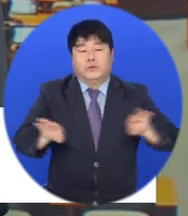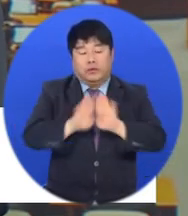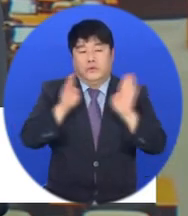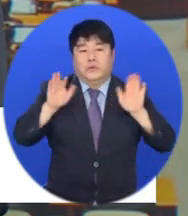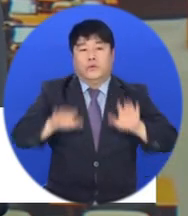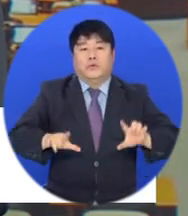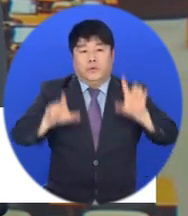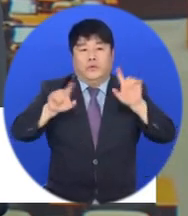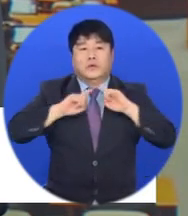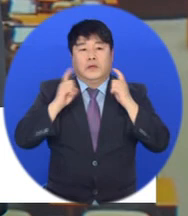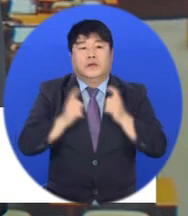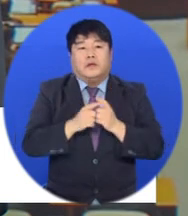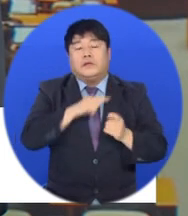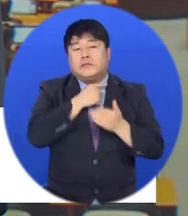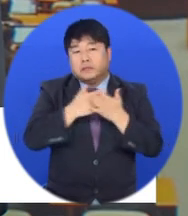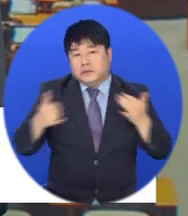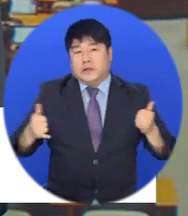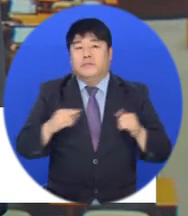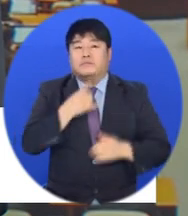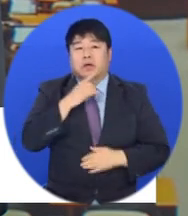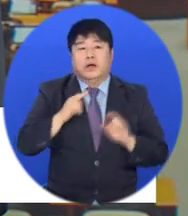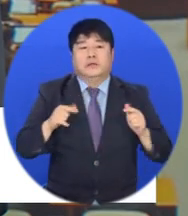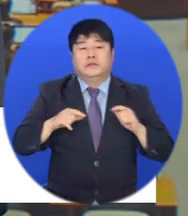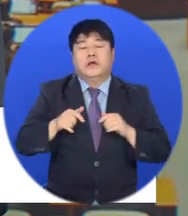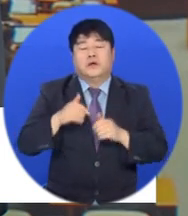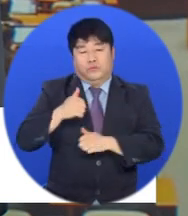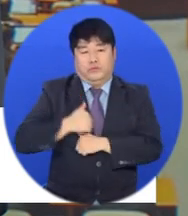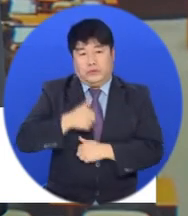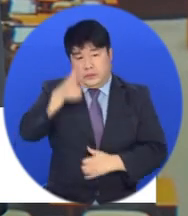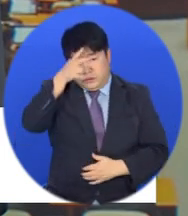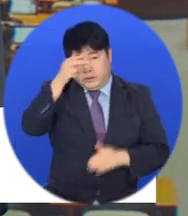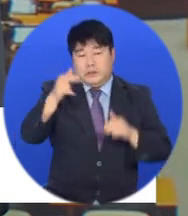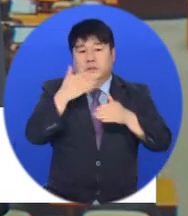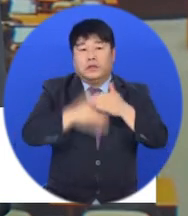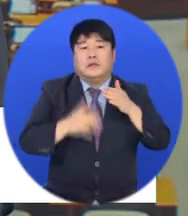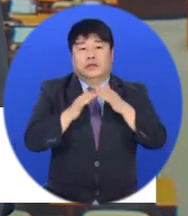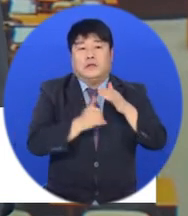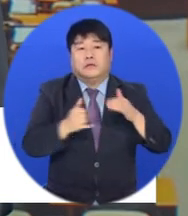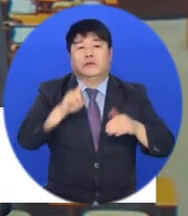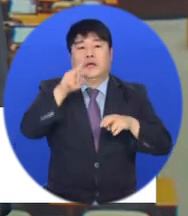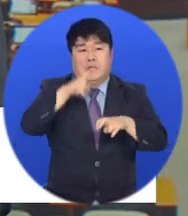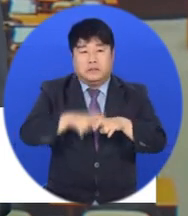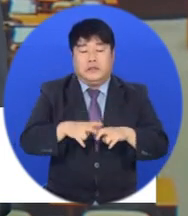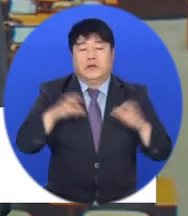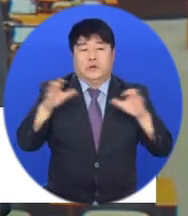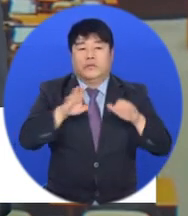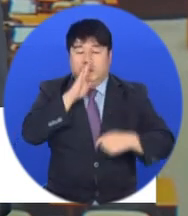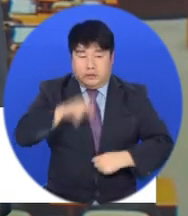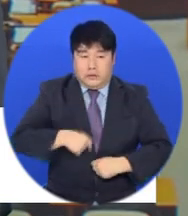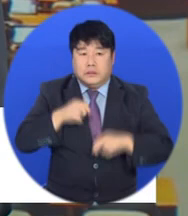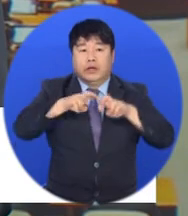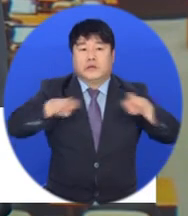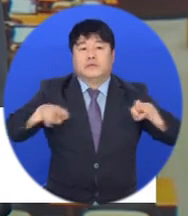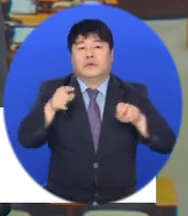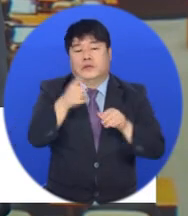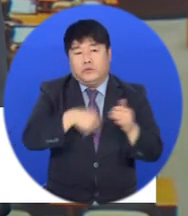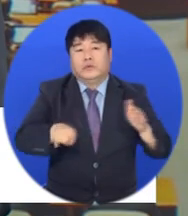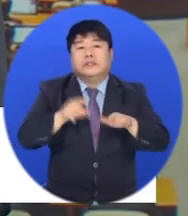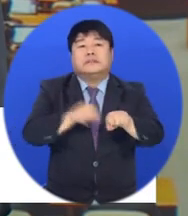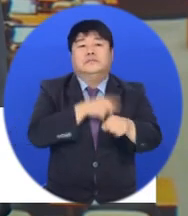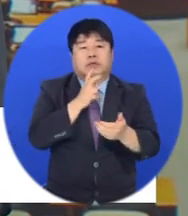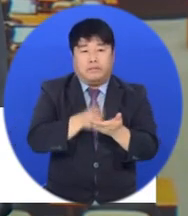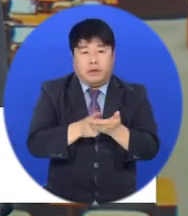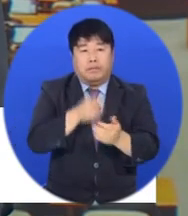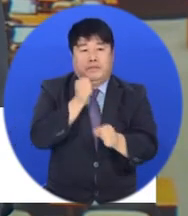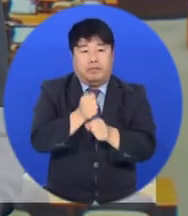올해는 민간인 희생자뿐만 아니라 군인과 경찰 유족이 처음으로 한자리에 모여 진상규명과 이를 위한 특별법